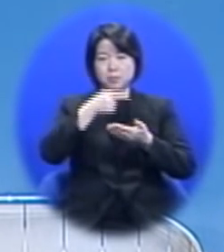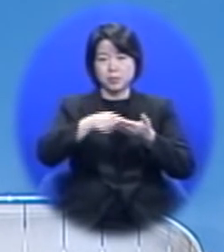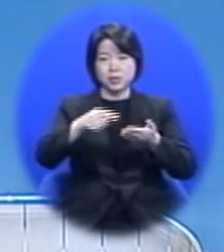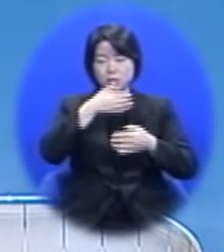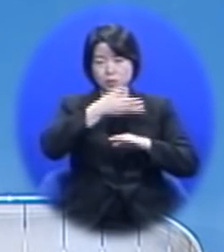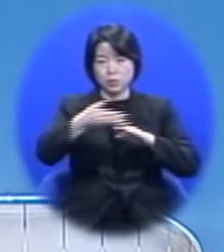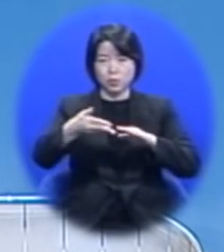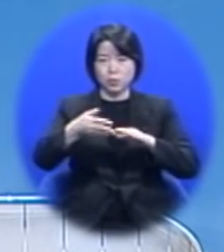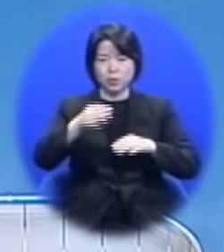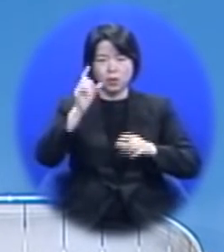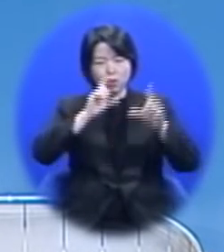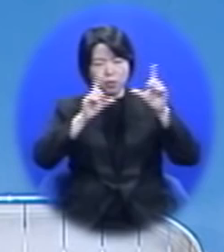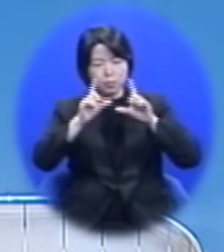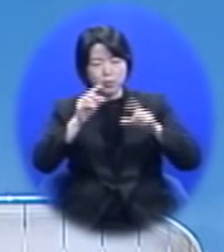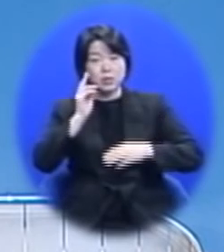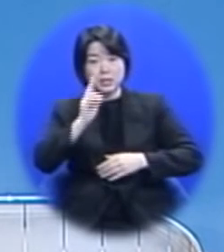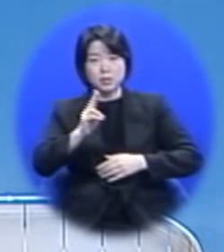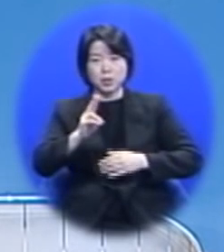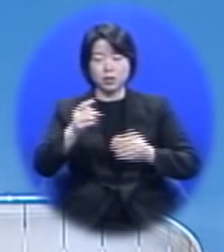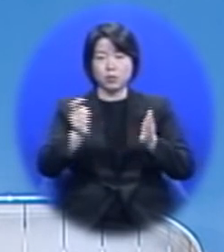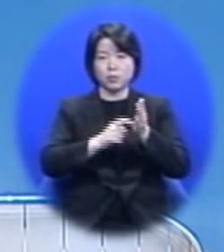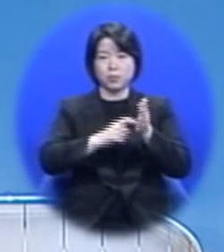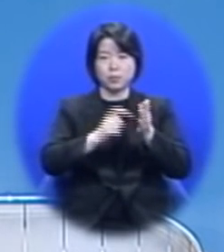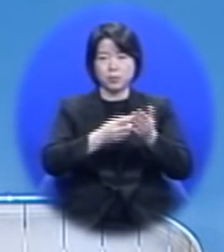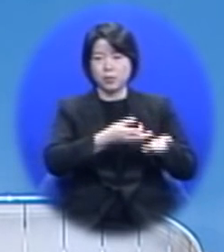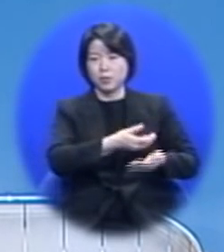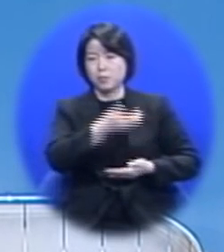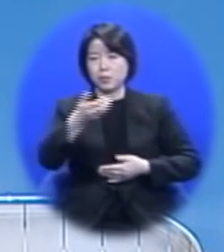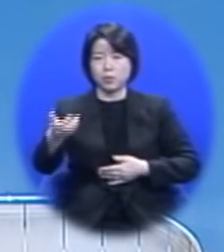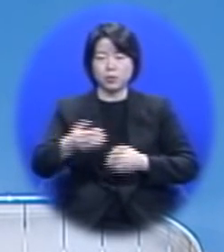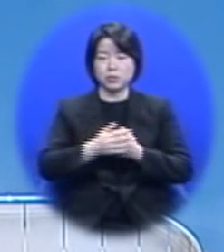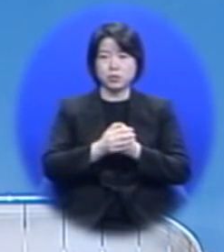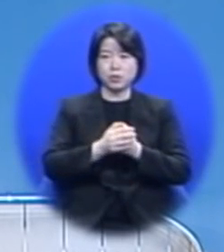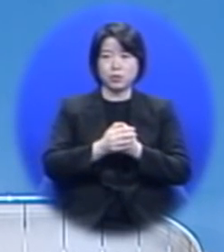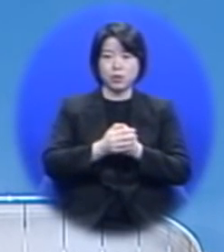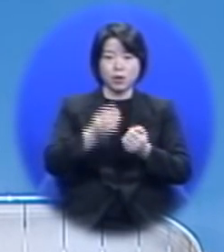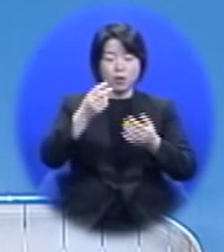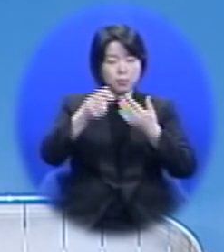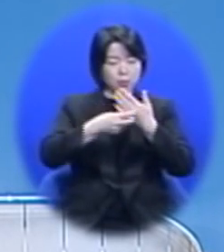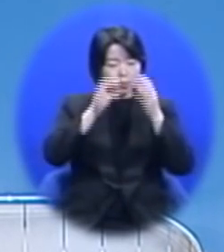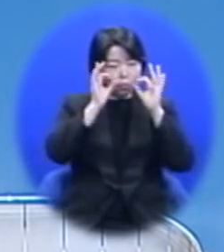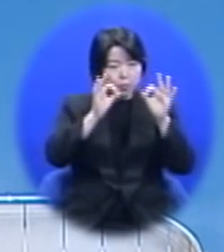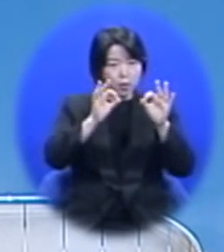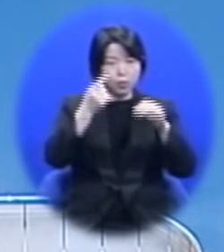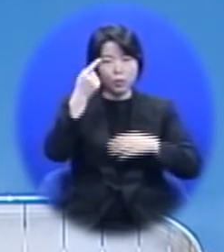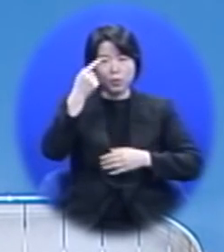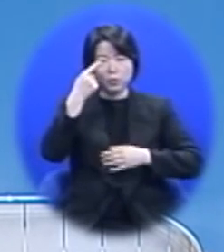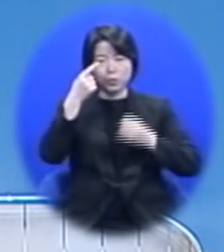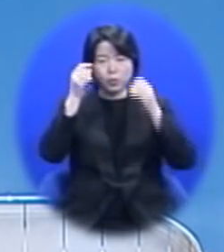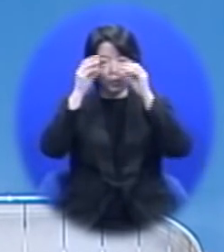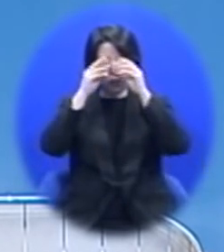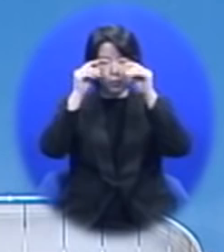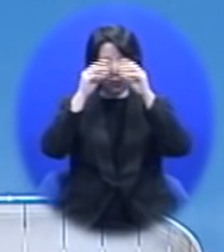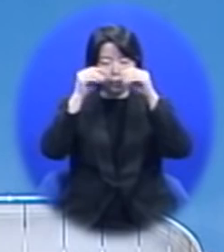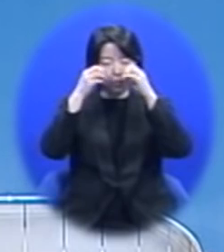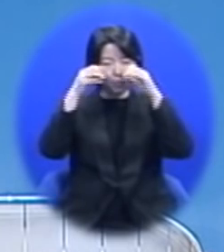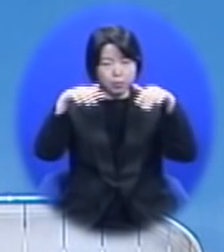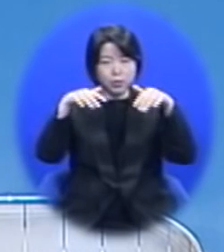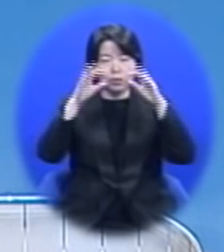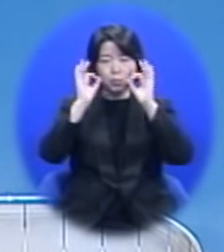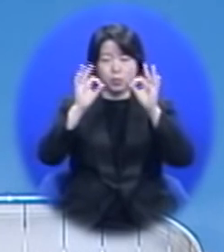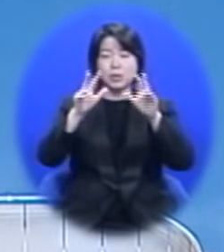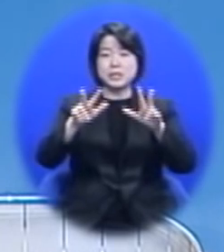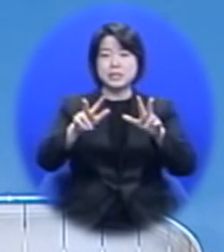이송이 되었습니다. 의료진은 동공이 모두 풀려있는 주은이 상태를 보고는 지금 바로 수술할 수 없다고